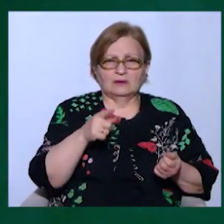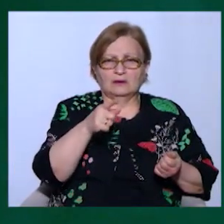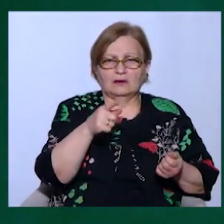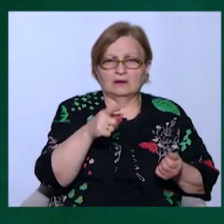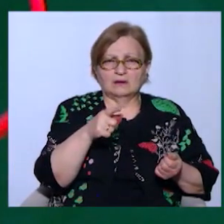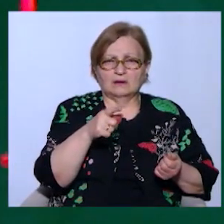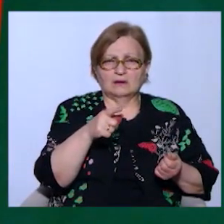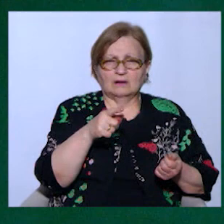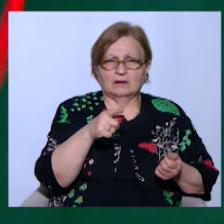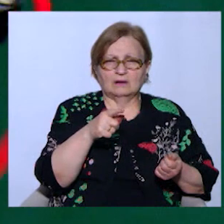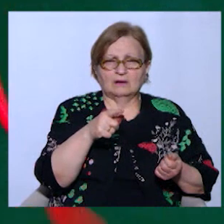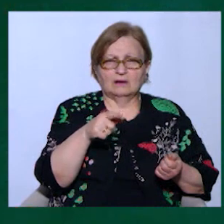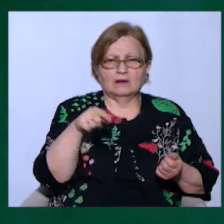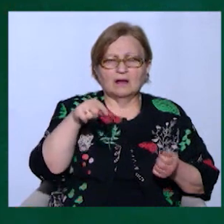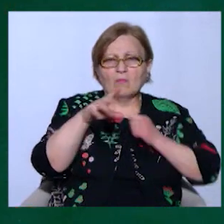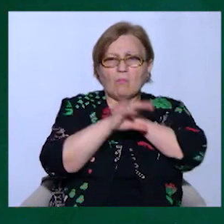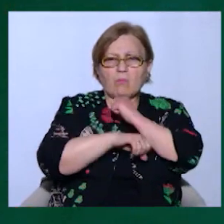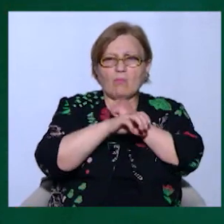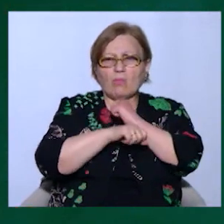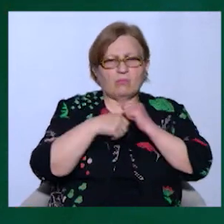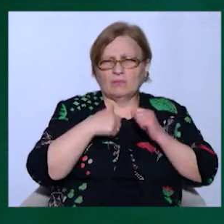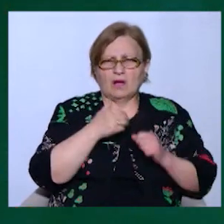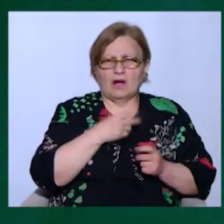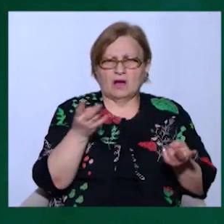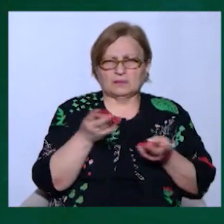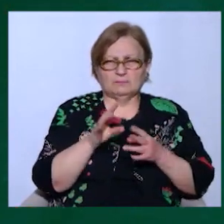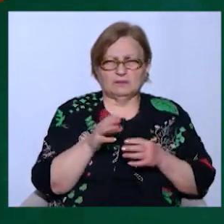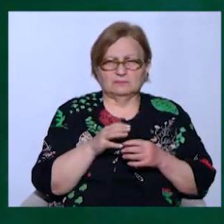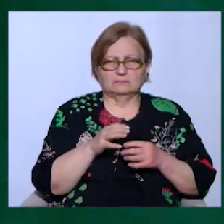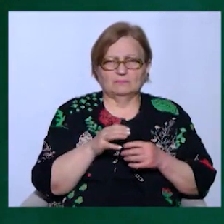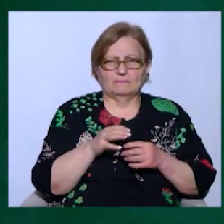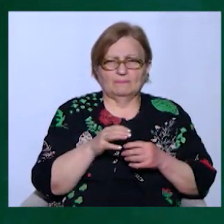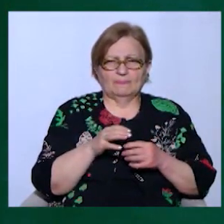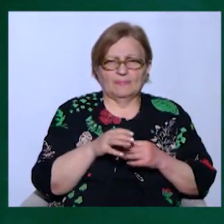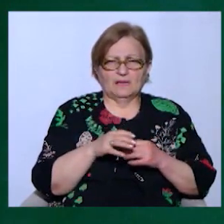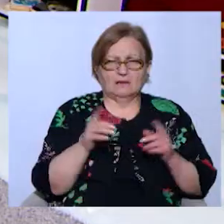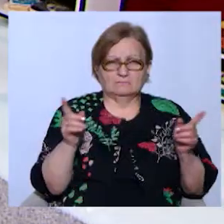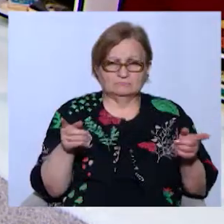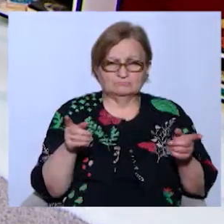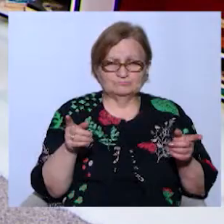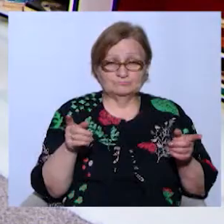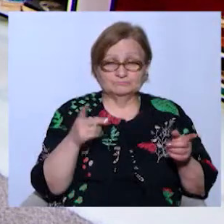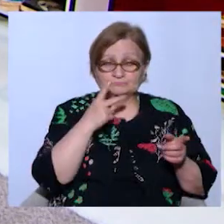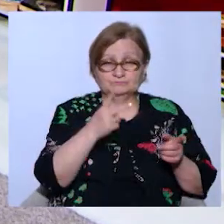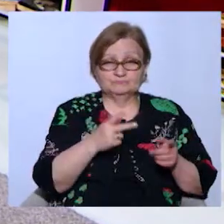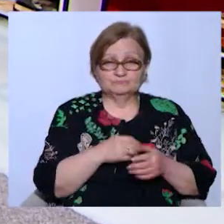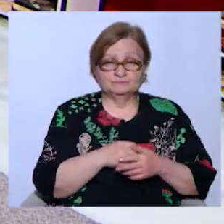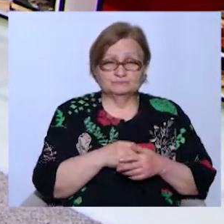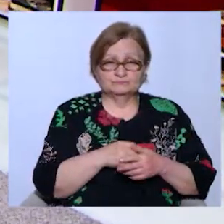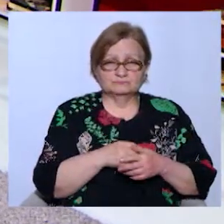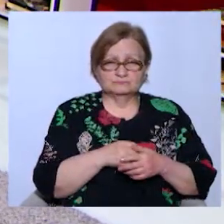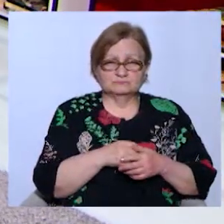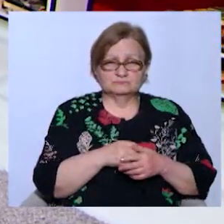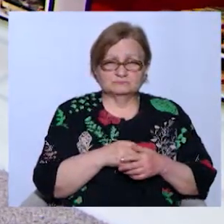წარმოდგენას? აი ეს ორი ბოლო არ მინდა. აი ეს ბოლო აგერ იყოს, ან თუ მე მივწვი აგერ, ა ბატონო. ხედავთ,